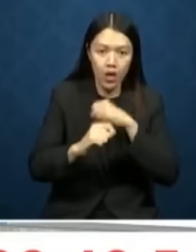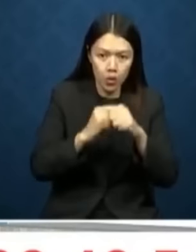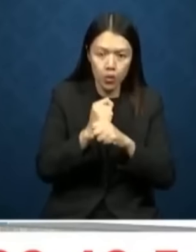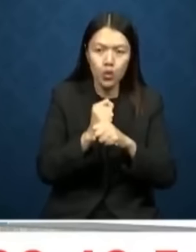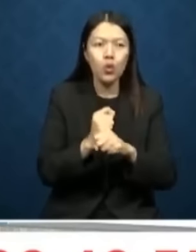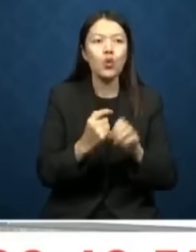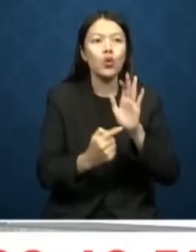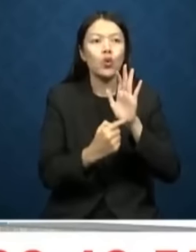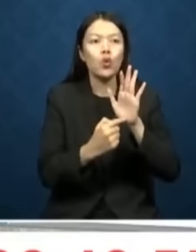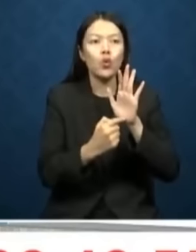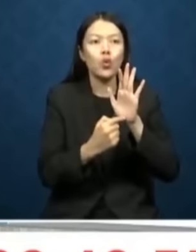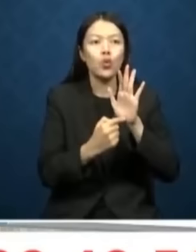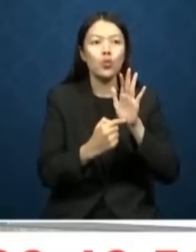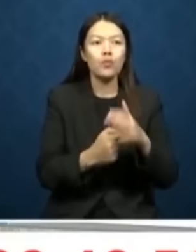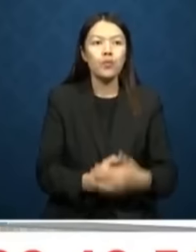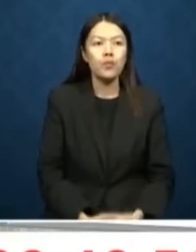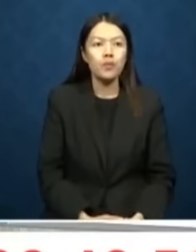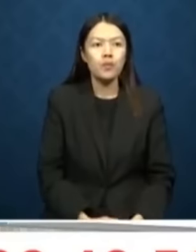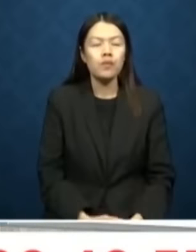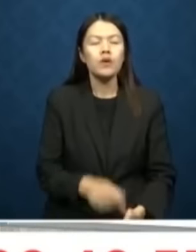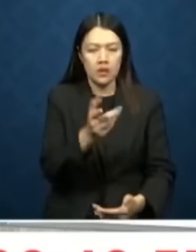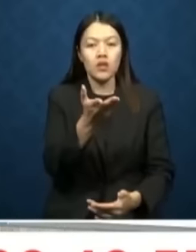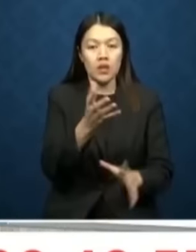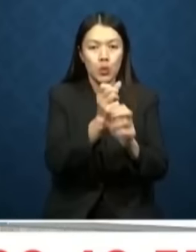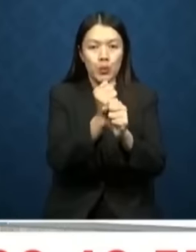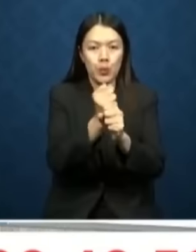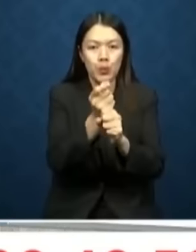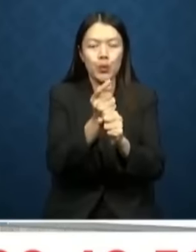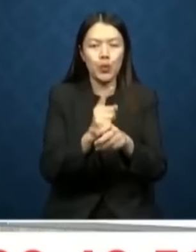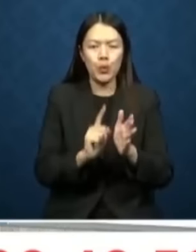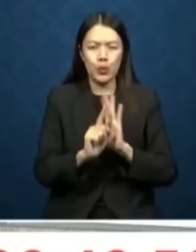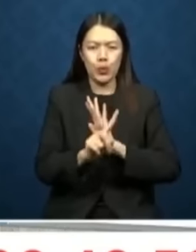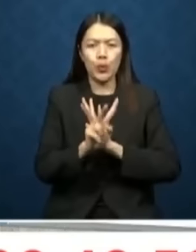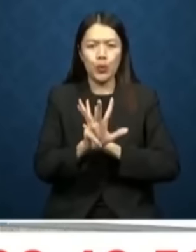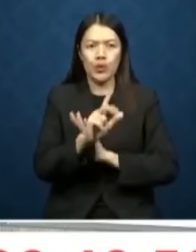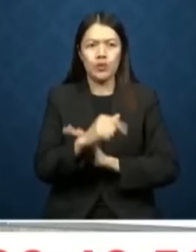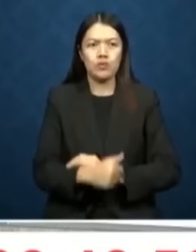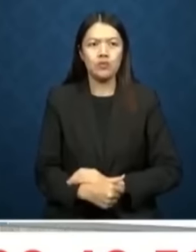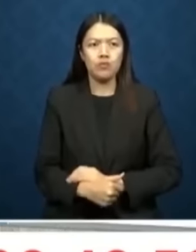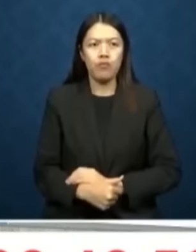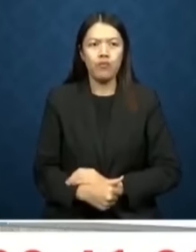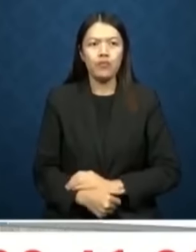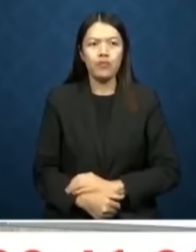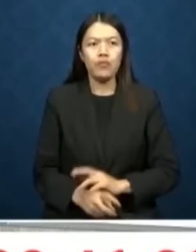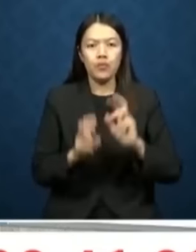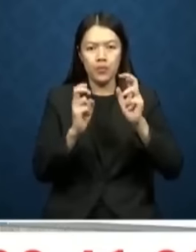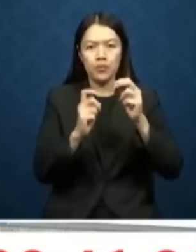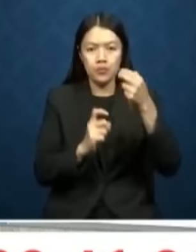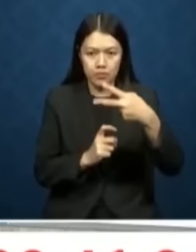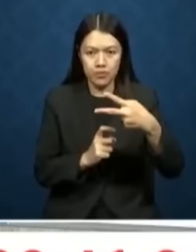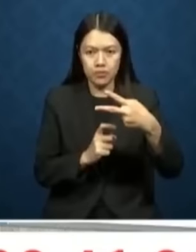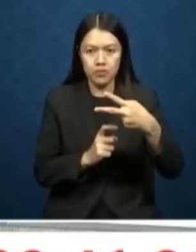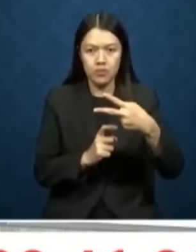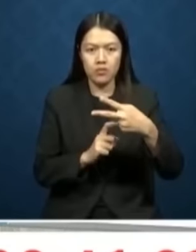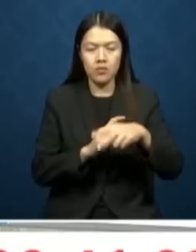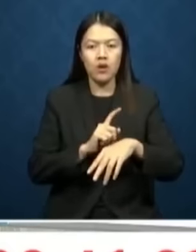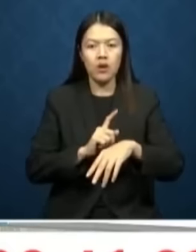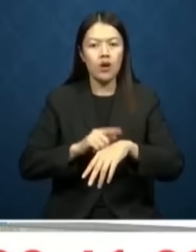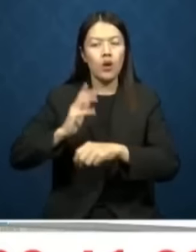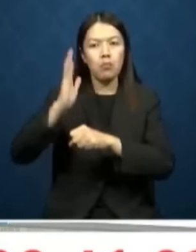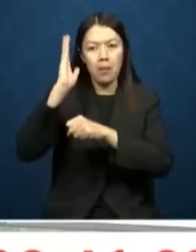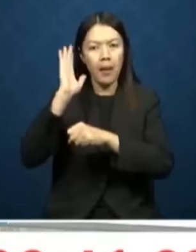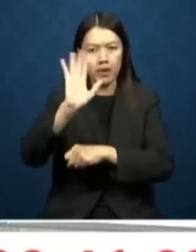วอย่างสมัยท่านนรัตน์ละกันครับ ท่านสรุปเลยฮะ ครับขอเวลา 2-3 นาทีครับท่านประธานครับเนื่องจาก เดี๋ยวเพื่อน 2เรื่องนะครับ 8ไม่ได้อภิปราย